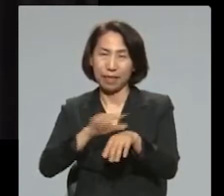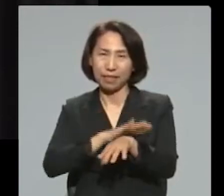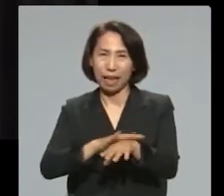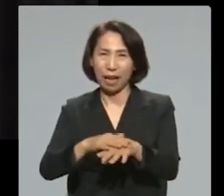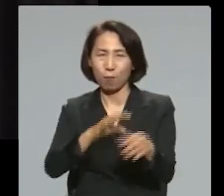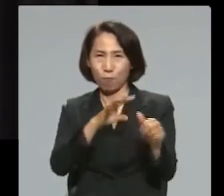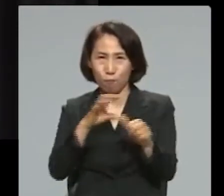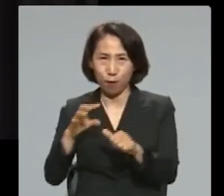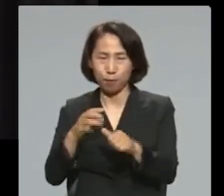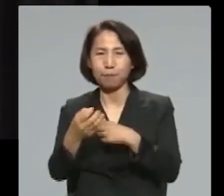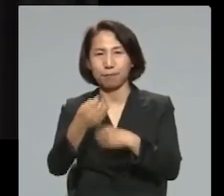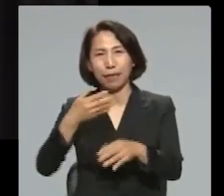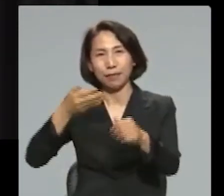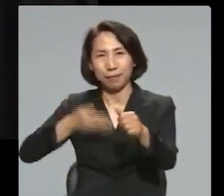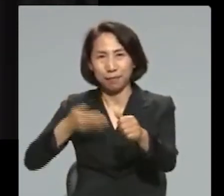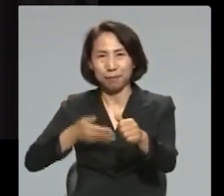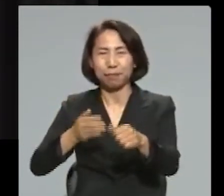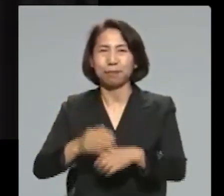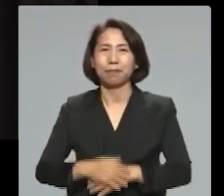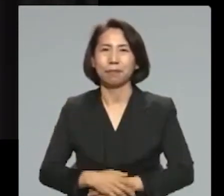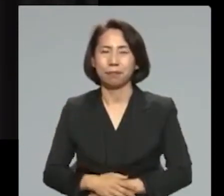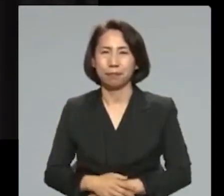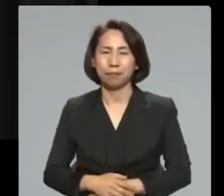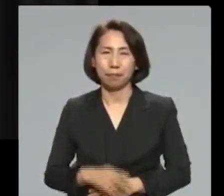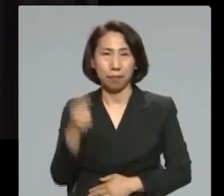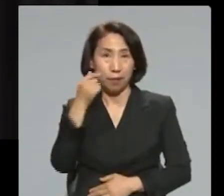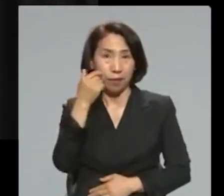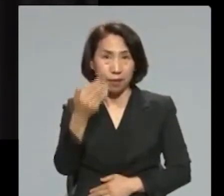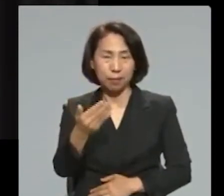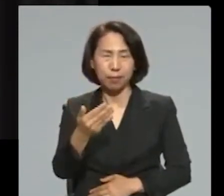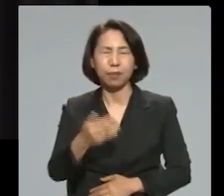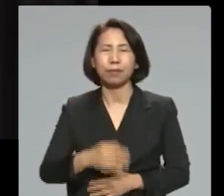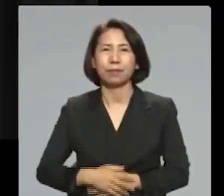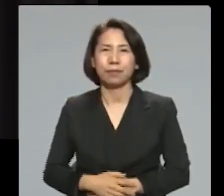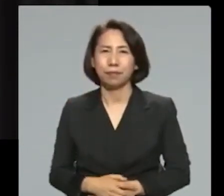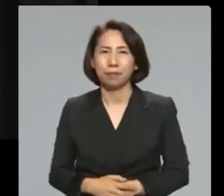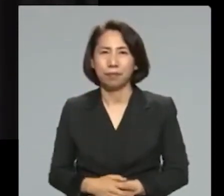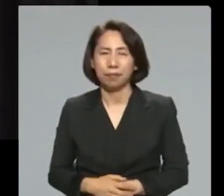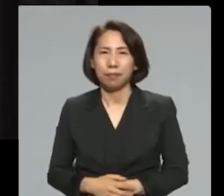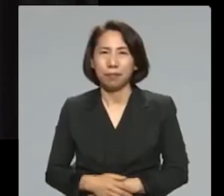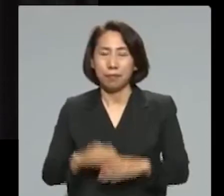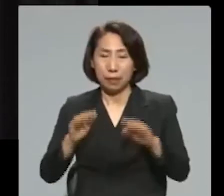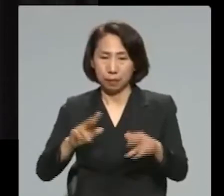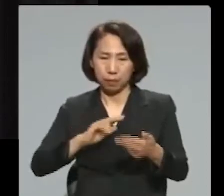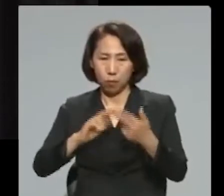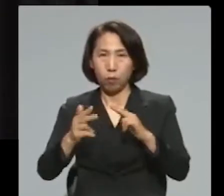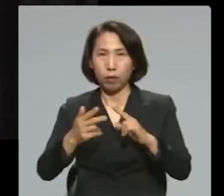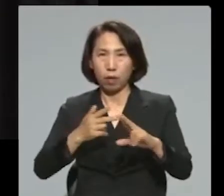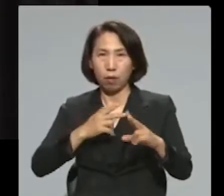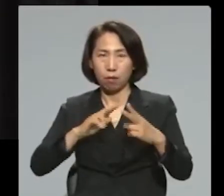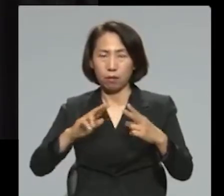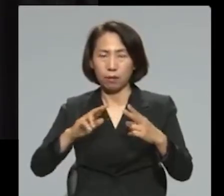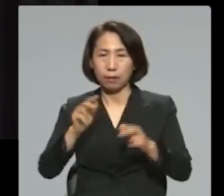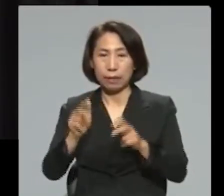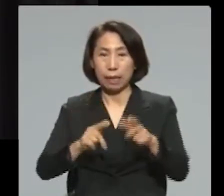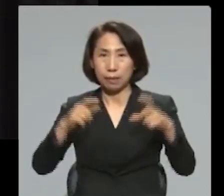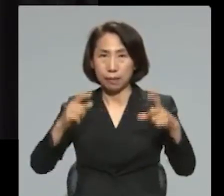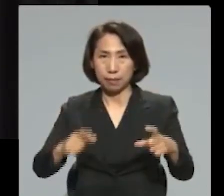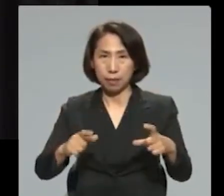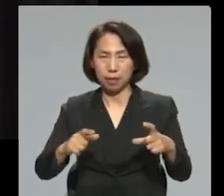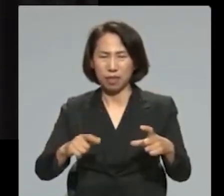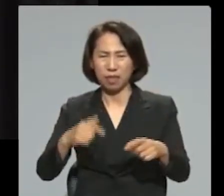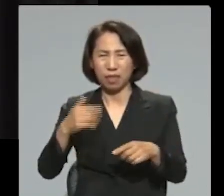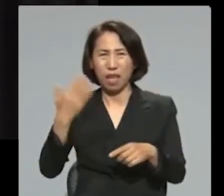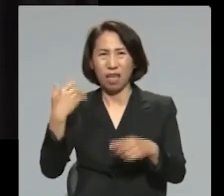잘 활용해서 답변해 주시기 바랍니다. 질문을 드리겠습니다. 현재 고령산업단지에는 2차 산업